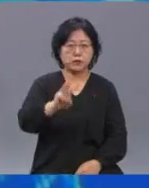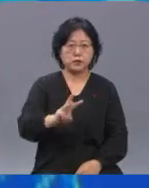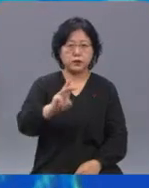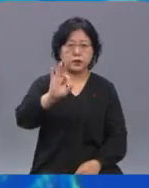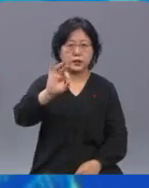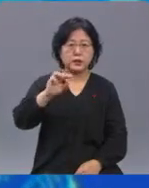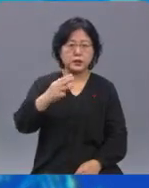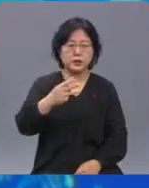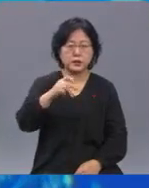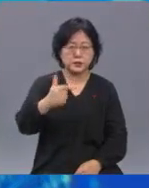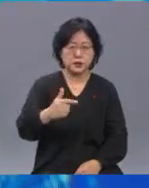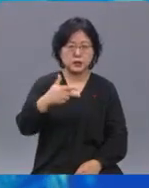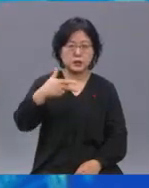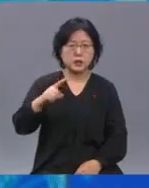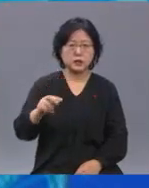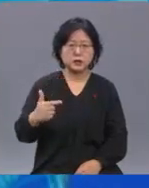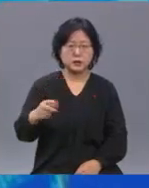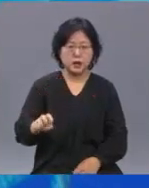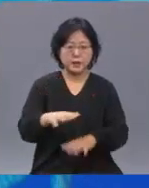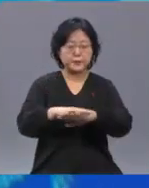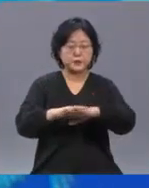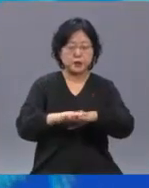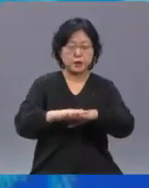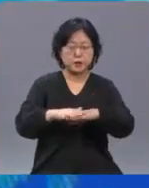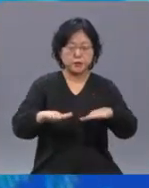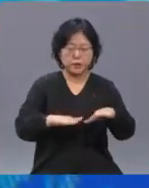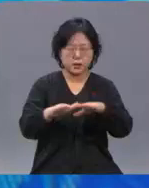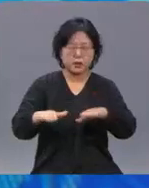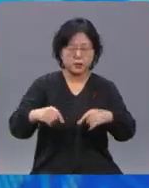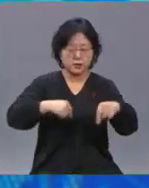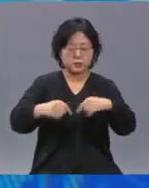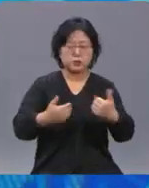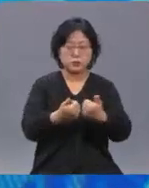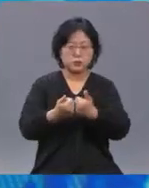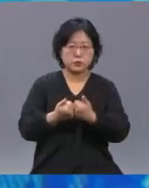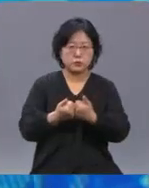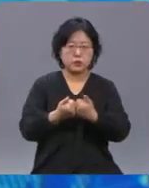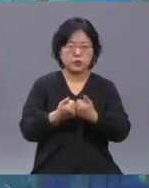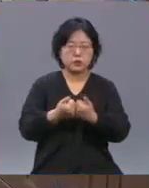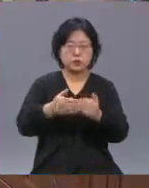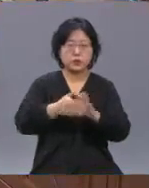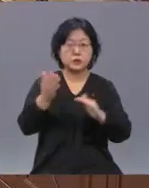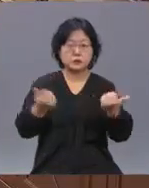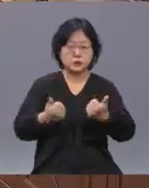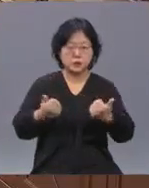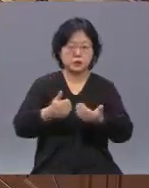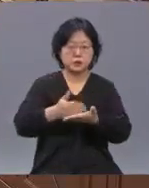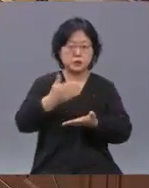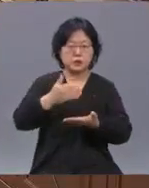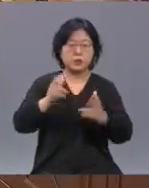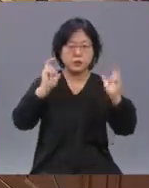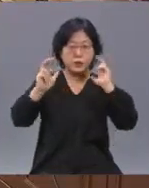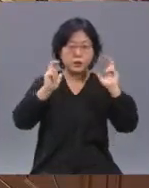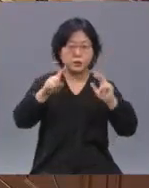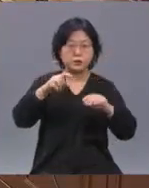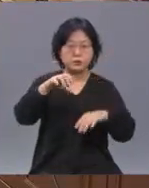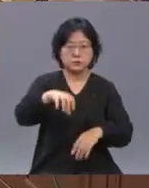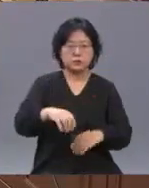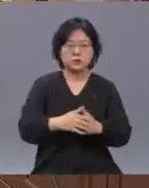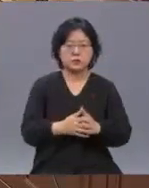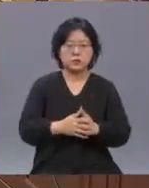황제후 일신방직 전방부지 개발 관련 정책토론회가 시의회 주체로에 열렸습니다 사업자 측은이